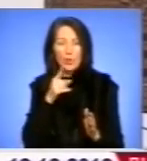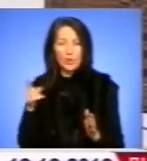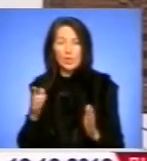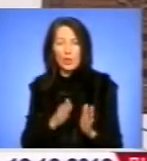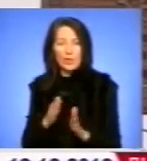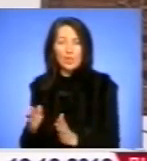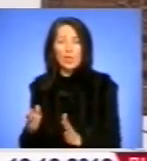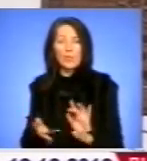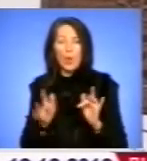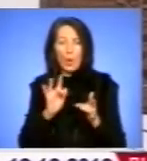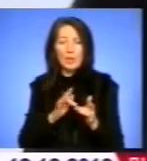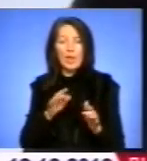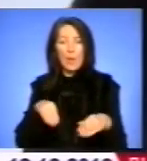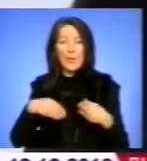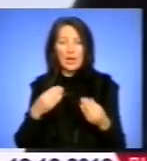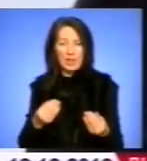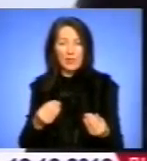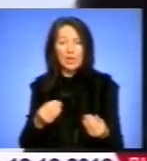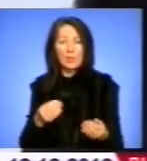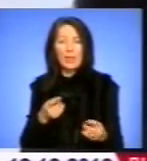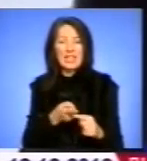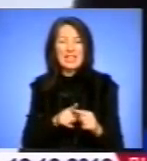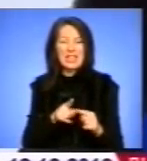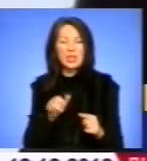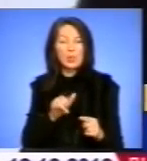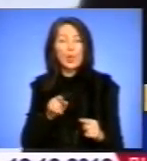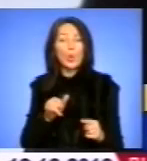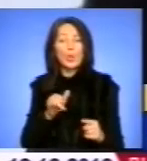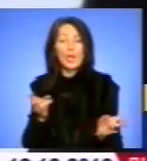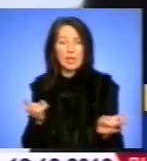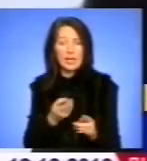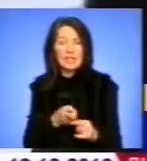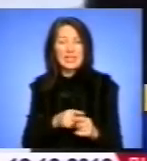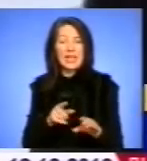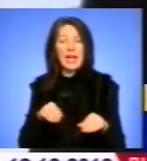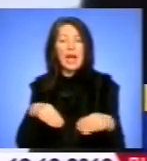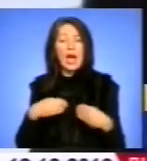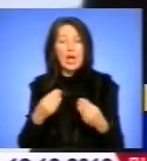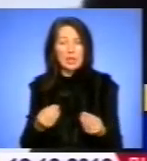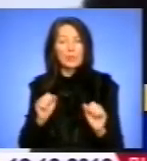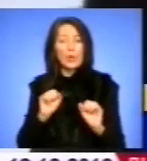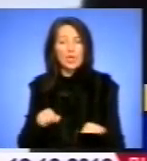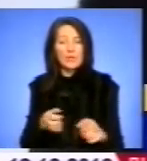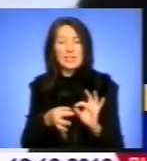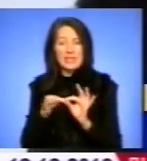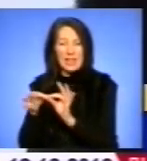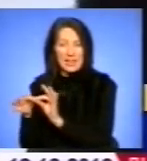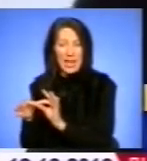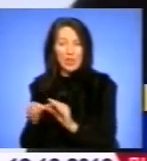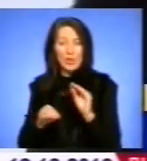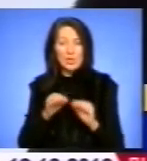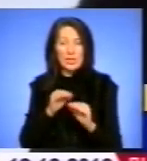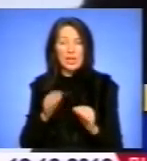туди, де це необхідно. Це дасть змогу більш детально складати